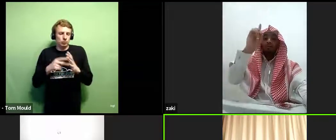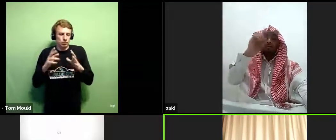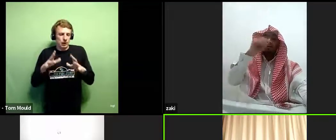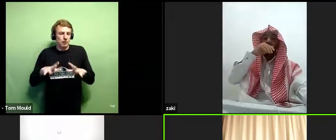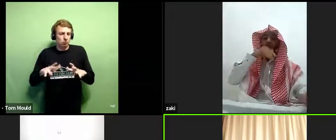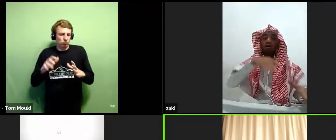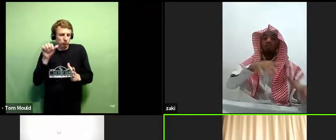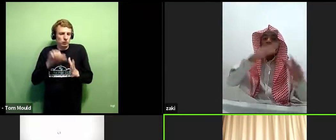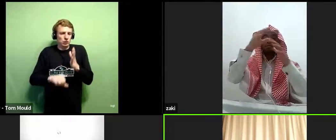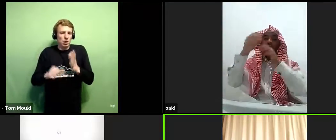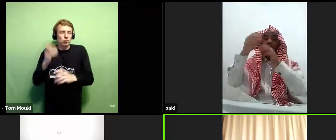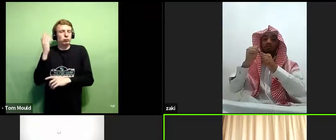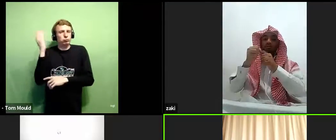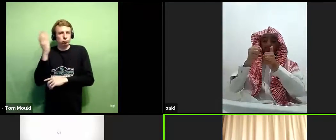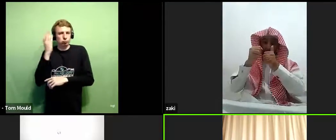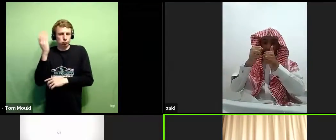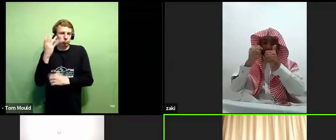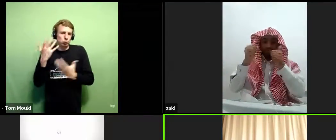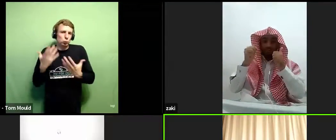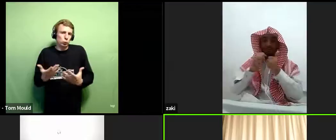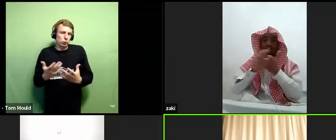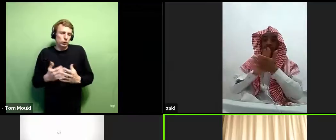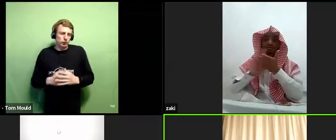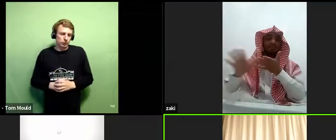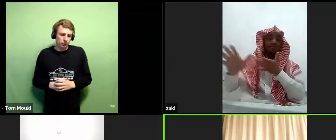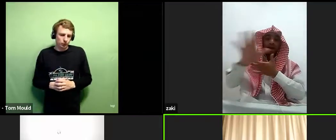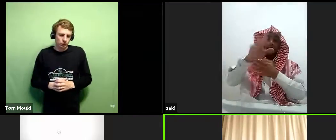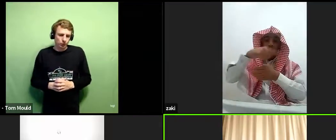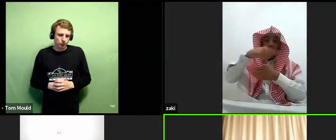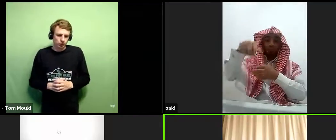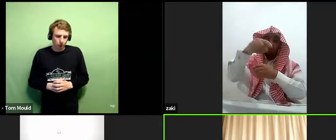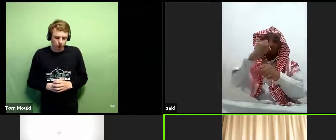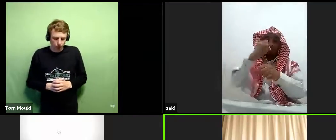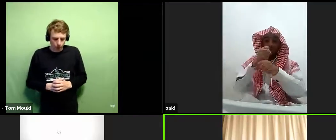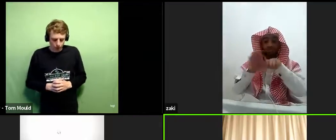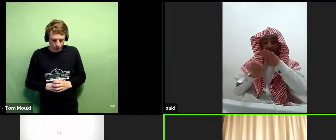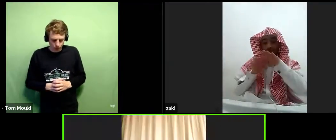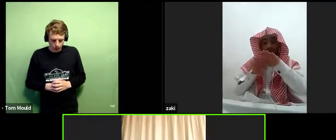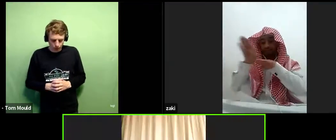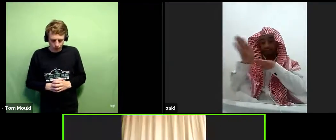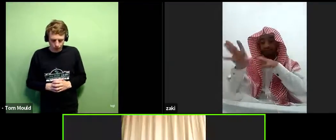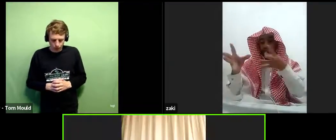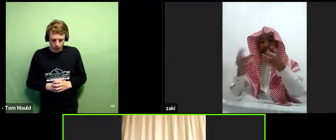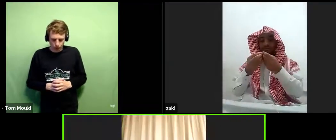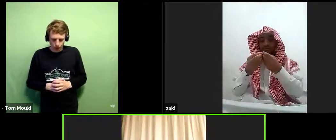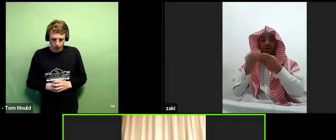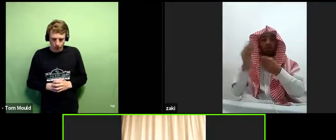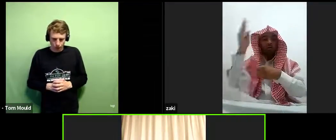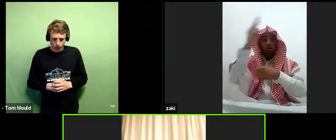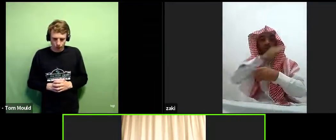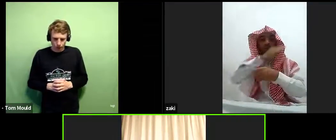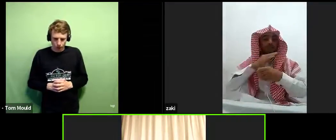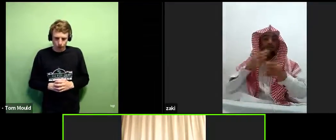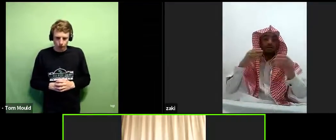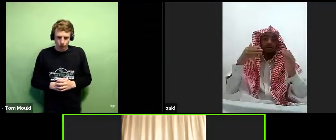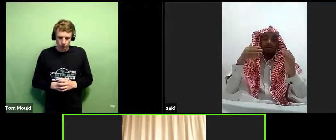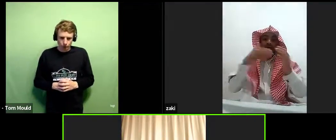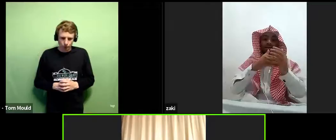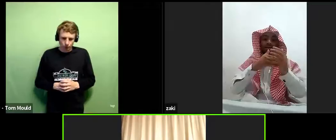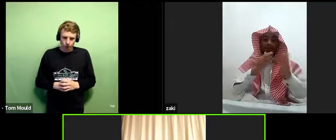وعلى آله وصحبه ومن استنى بسنته واهتدى بهديه إلى يوم الدين أما بعد.